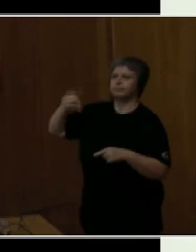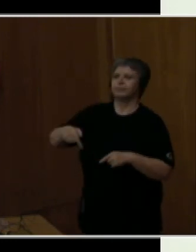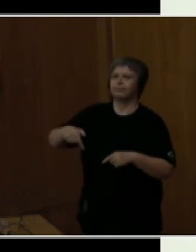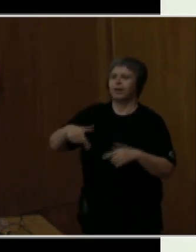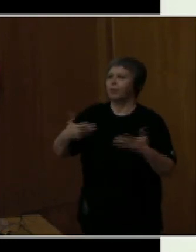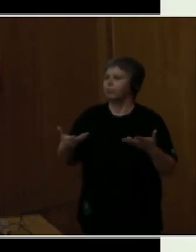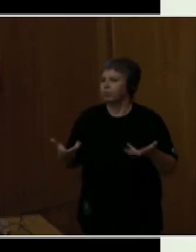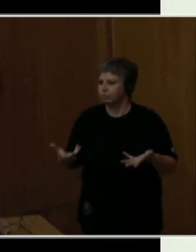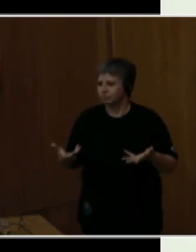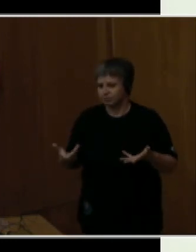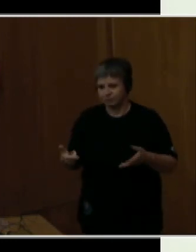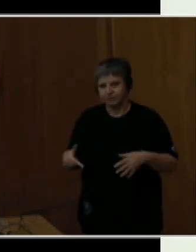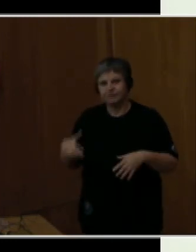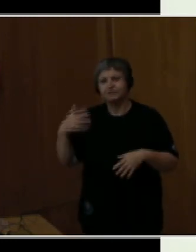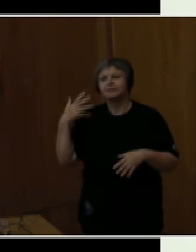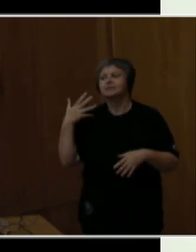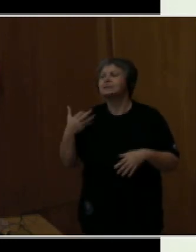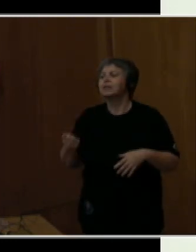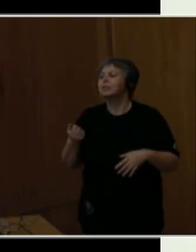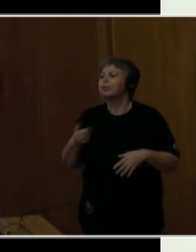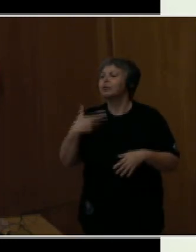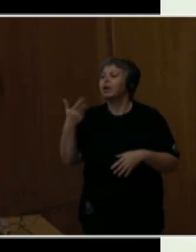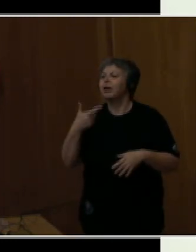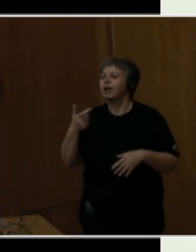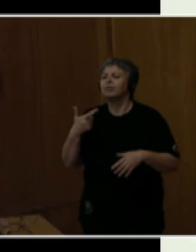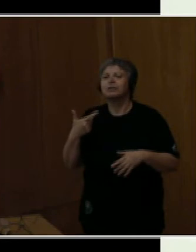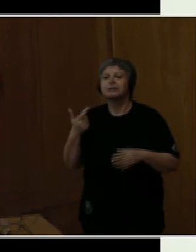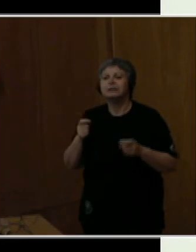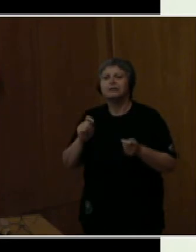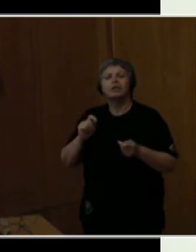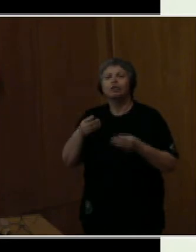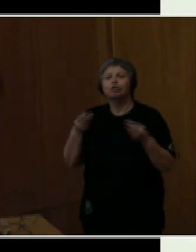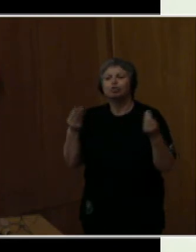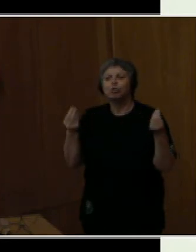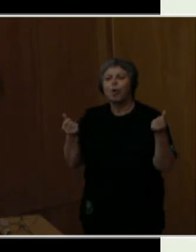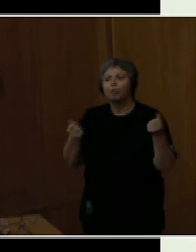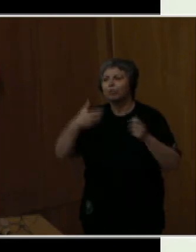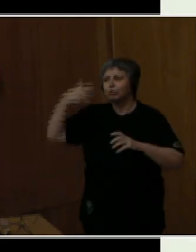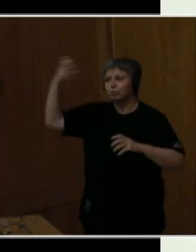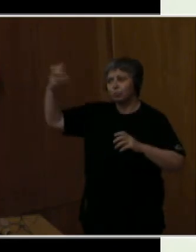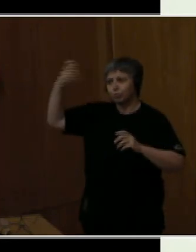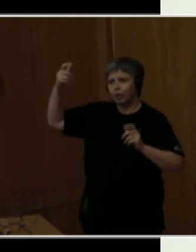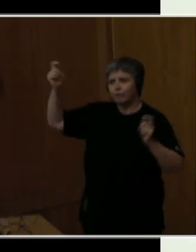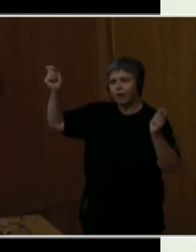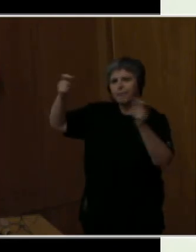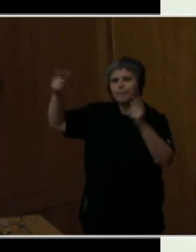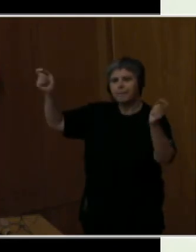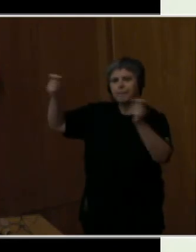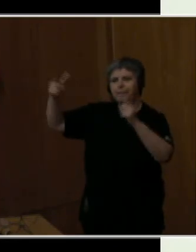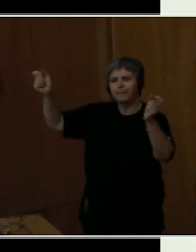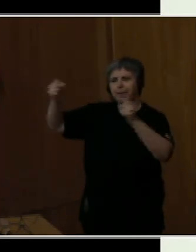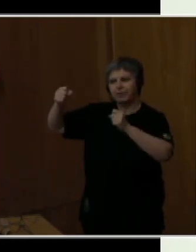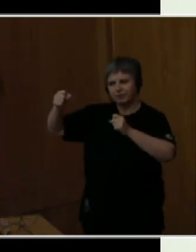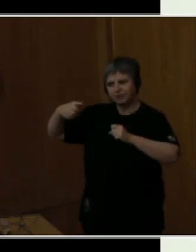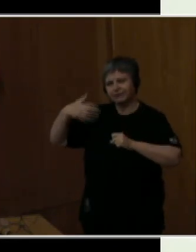Έχουμε τα λεγόμενα ενσύρματα μέσα μετάδοση. Αυτά τα ενσύρματα μέσα είναι τρία. Πρακτικά είναι